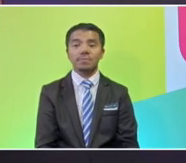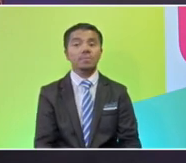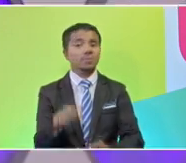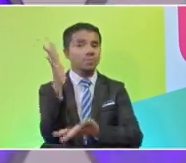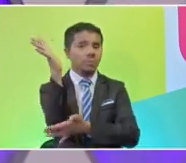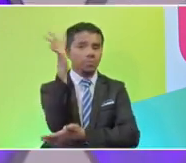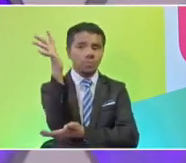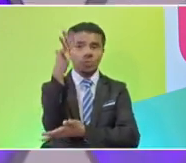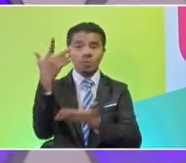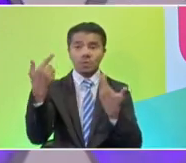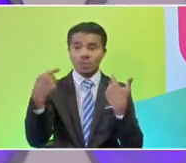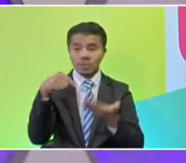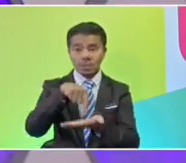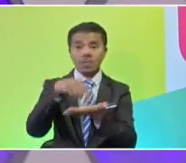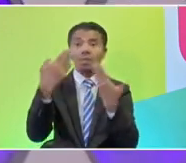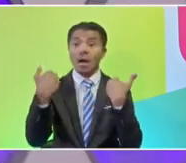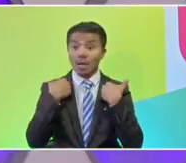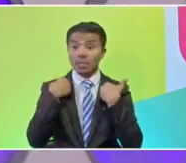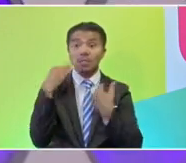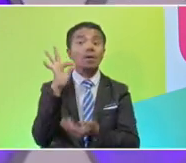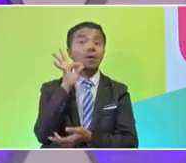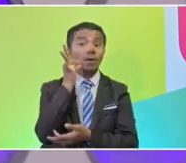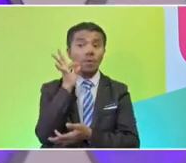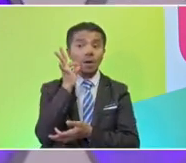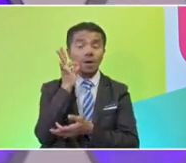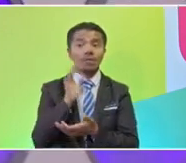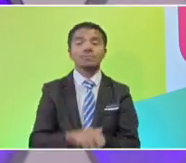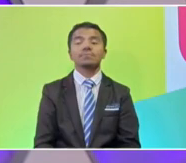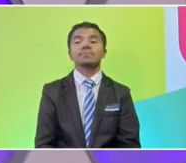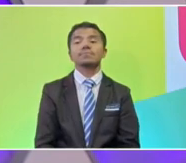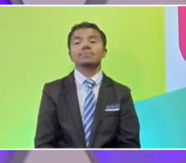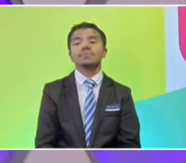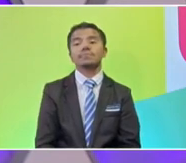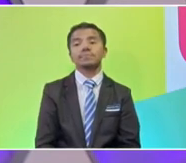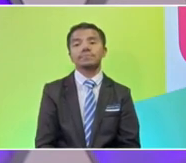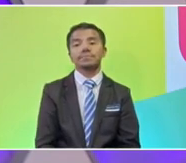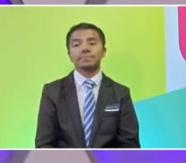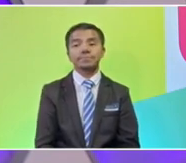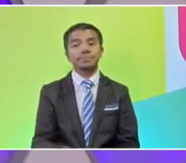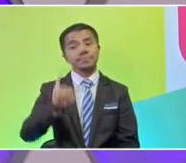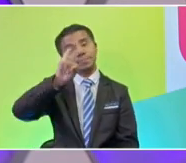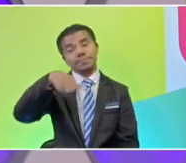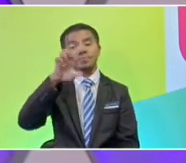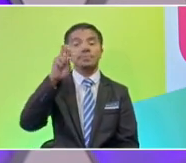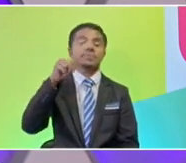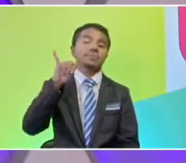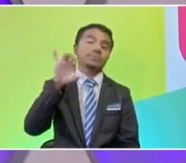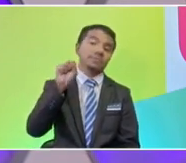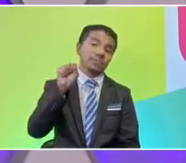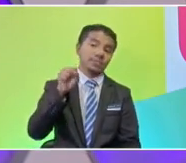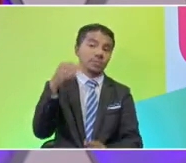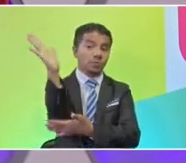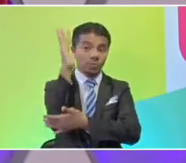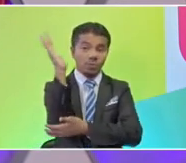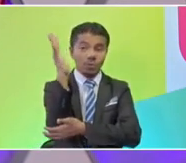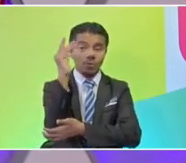mempunyai buah Oke selain itu kita juga akan belajar tentang jenis-jenis tumbuh-tumbuhan jadi untuk